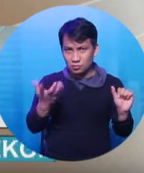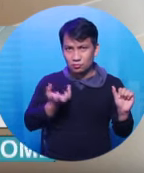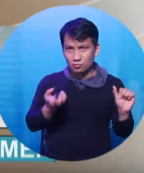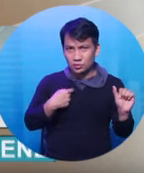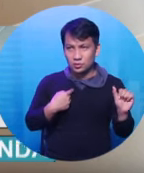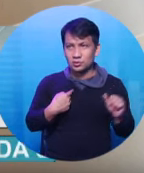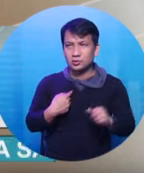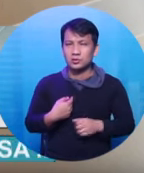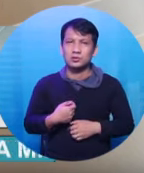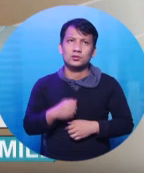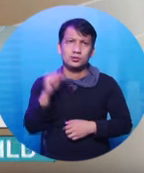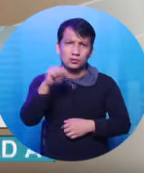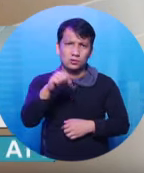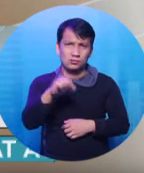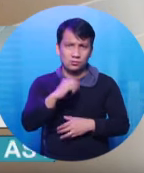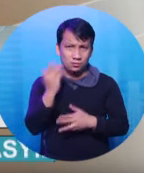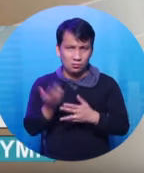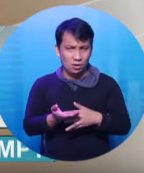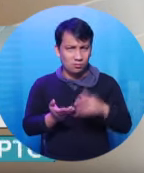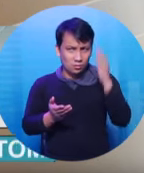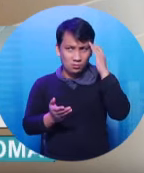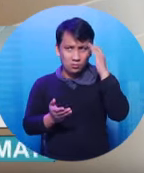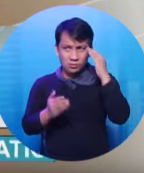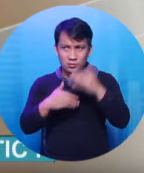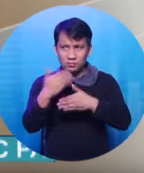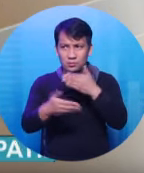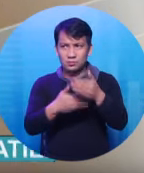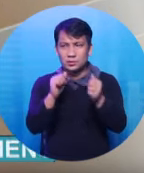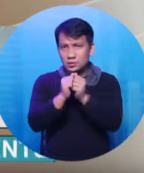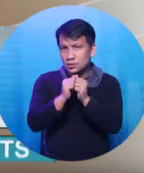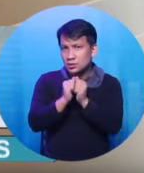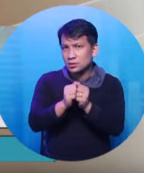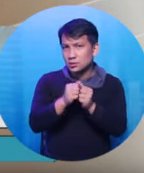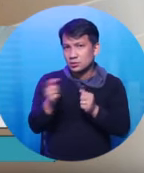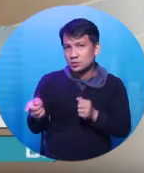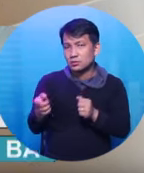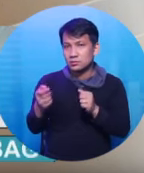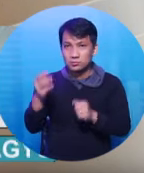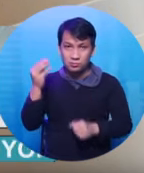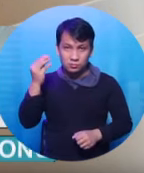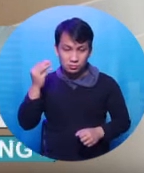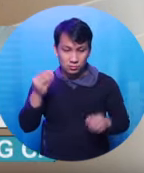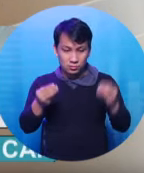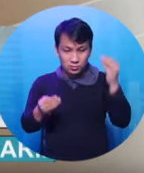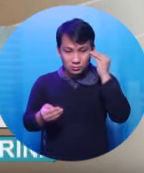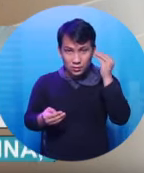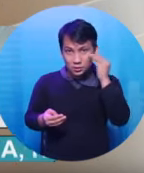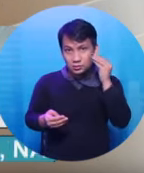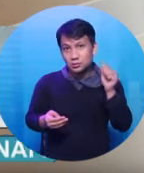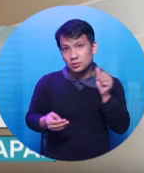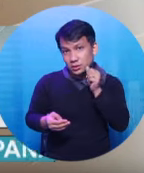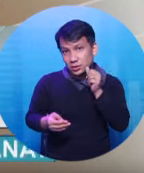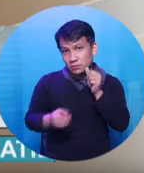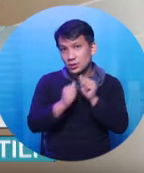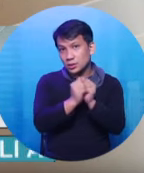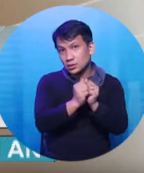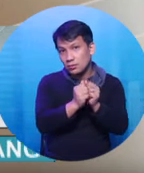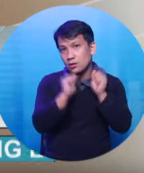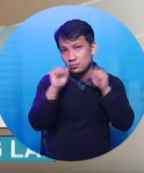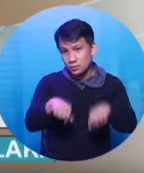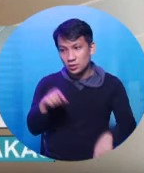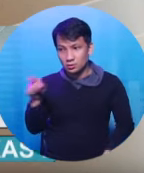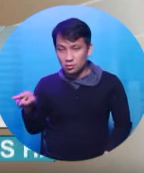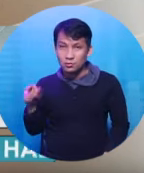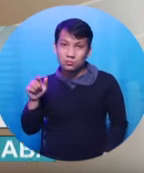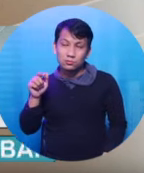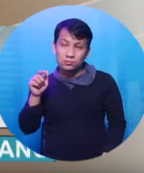ko po sana. Opo. At alam nyo na nagsasama na po ito si Mark at saka si Angelica. So, pwede na kayo magsampa ng